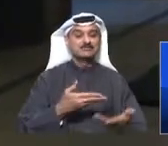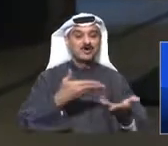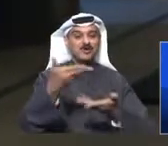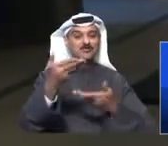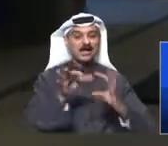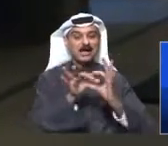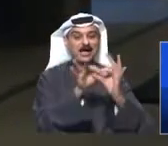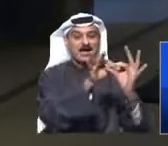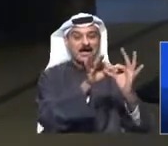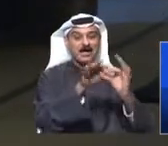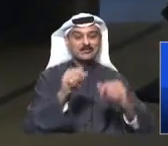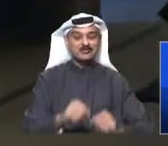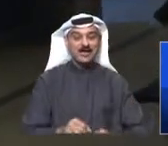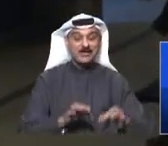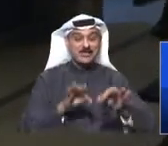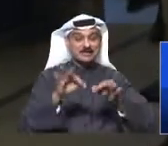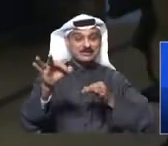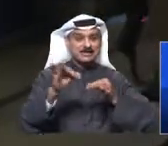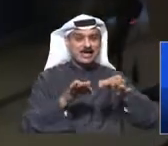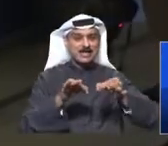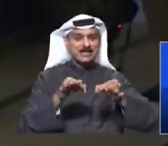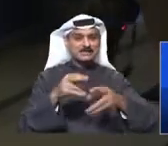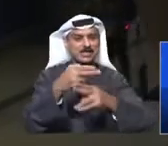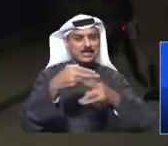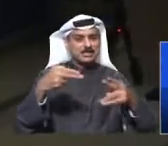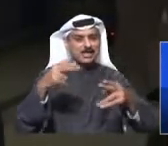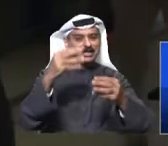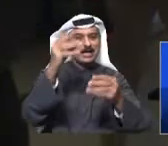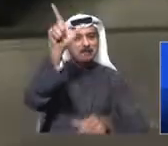العلاقات الدبلوماسية بين إيطاليا والكويت.